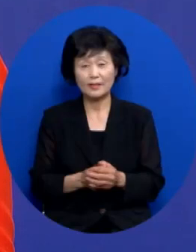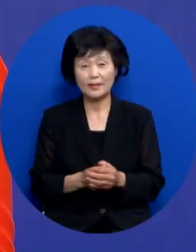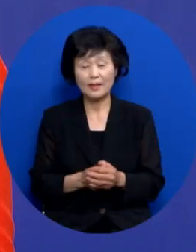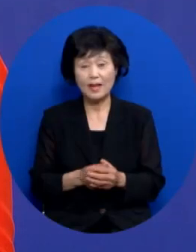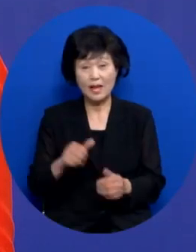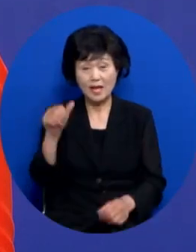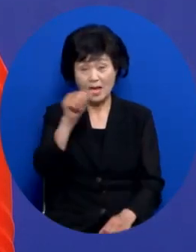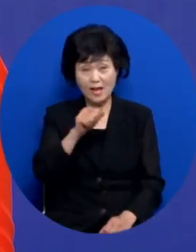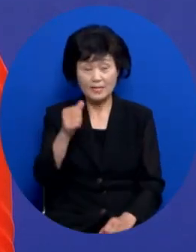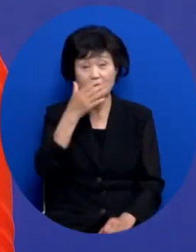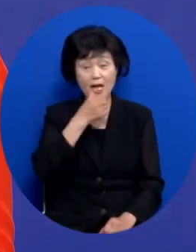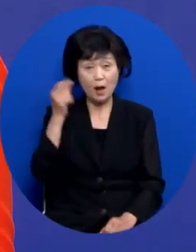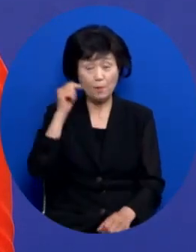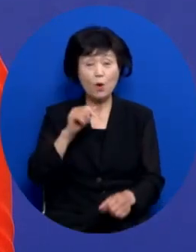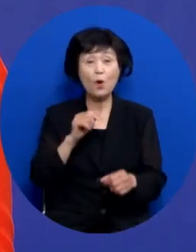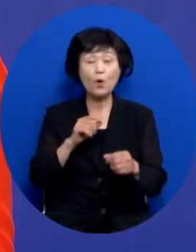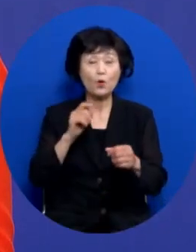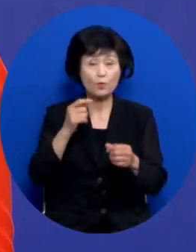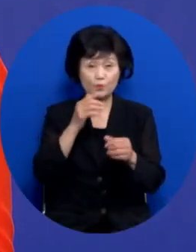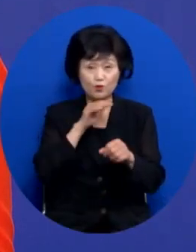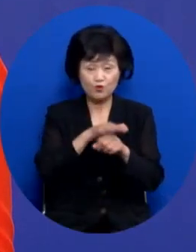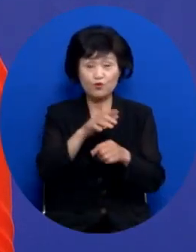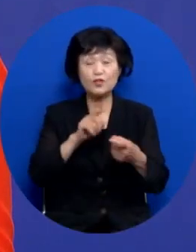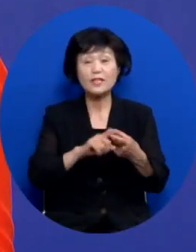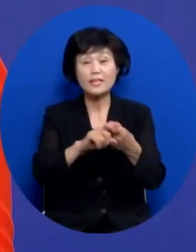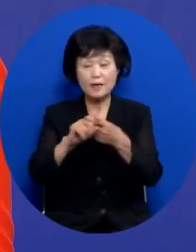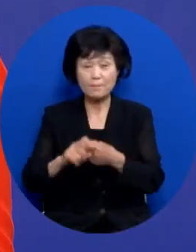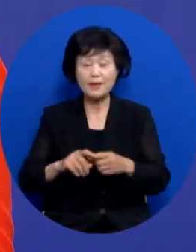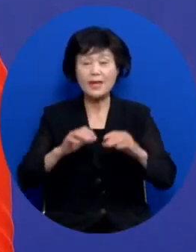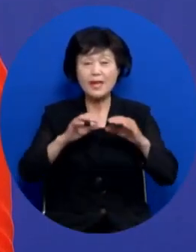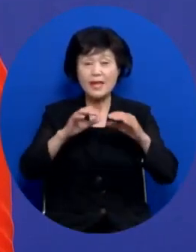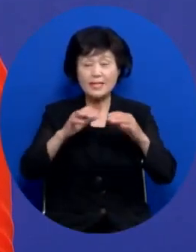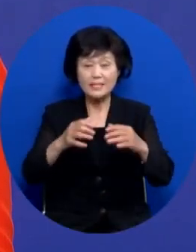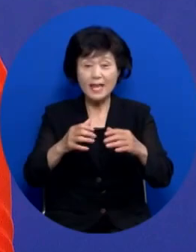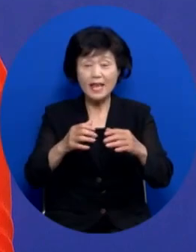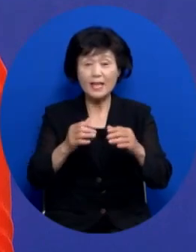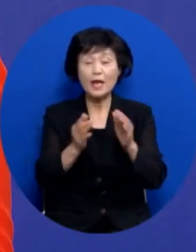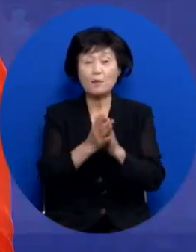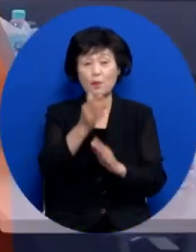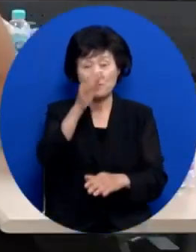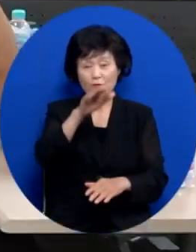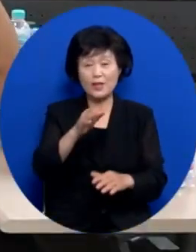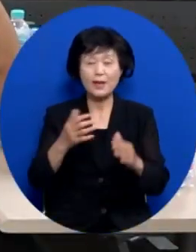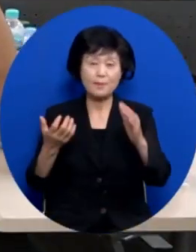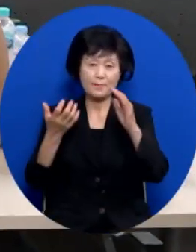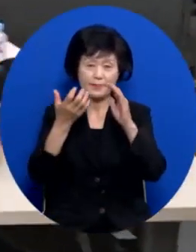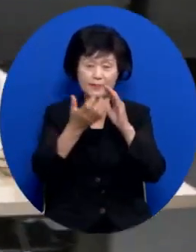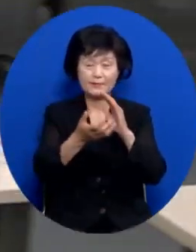아시아 복음주의 연맹 임원들이 한국 세계선교협의회 본부에 방문했습니다